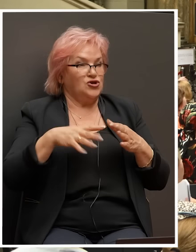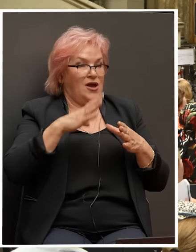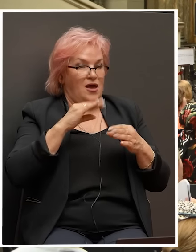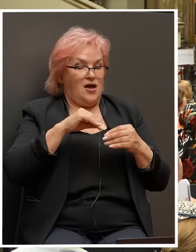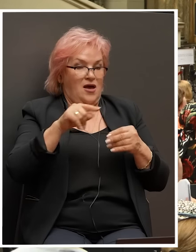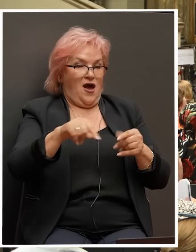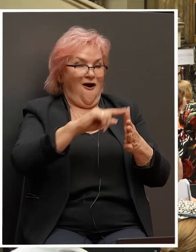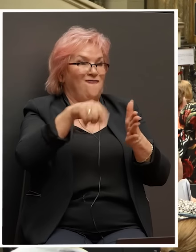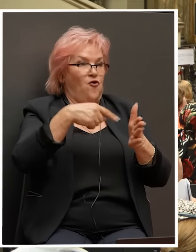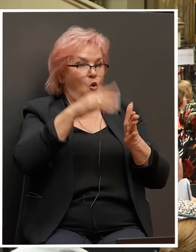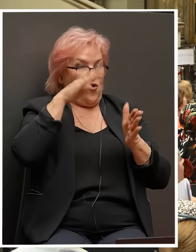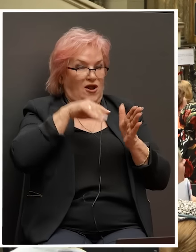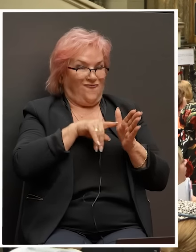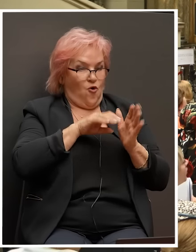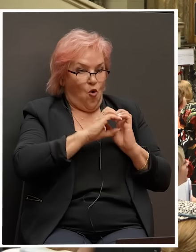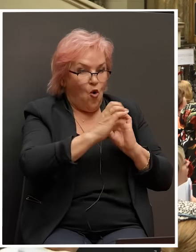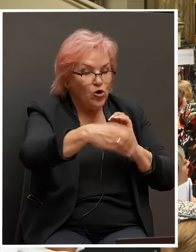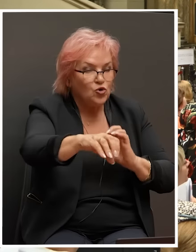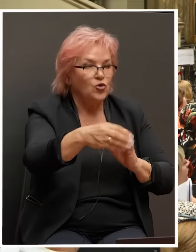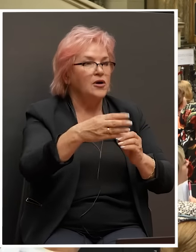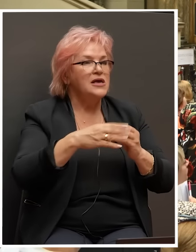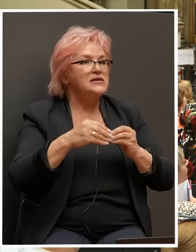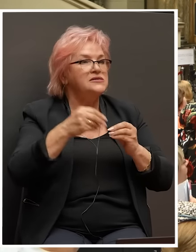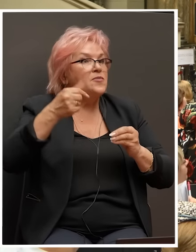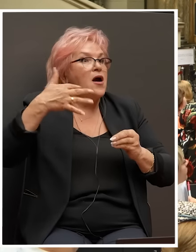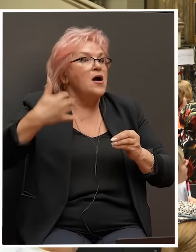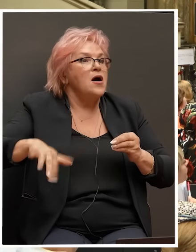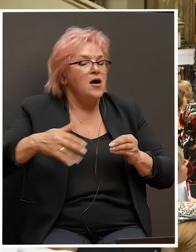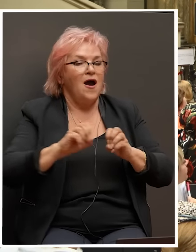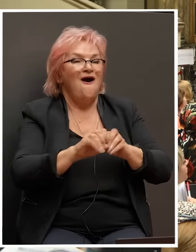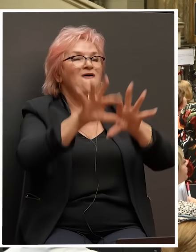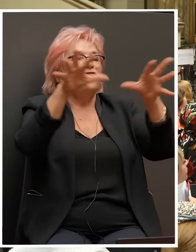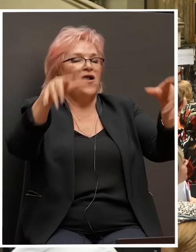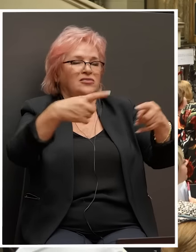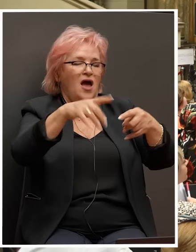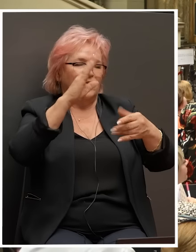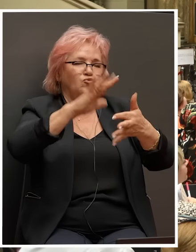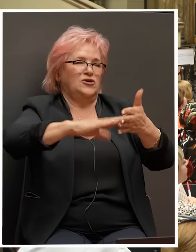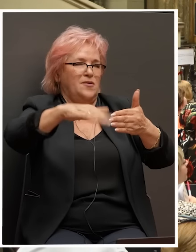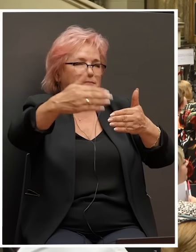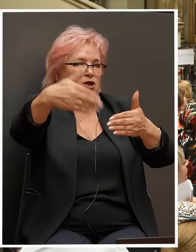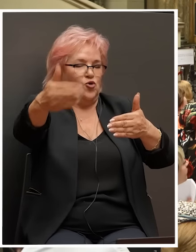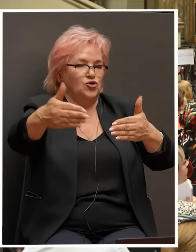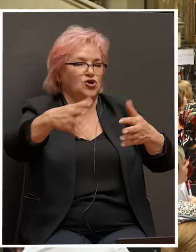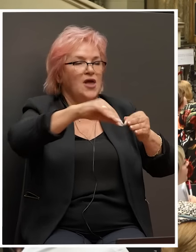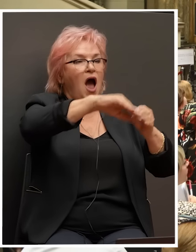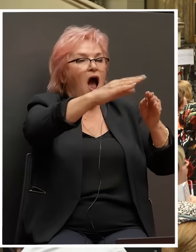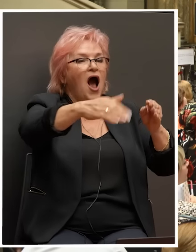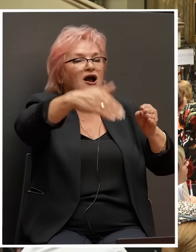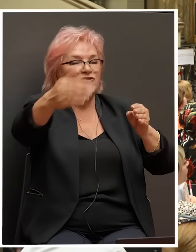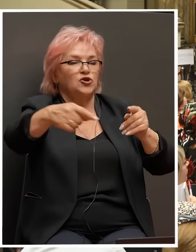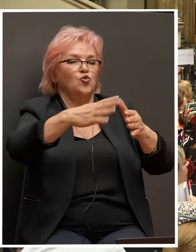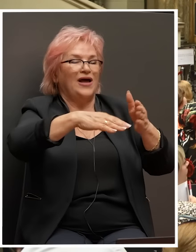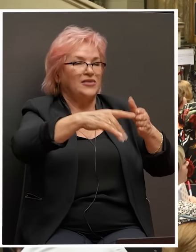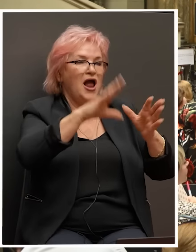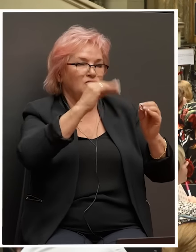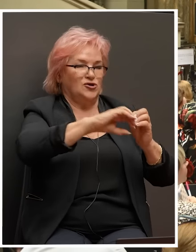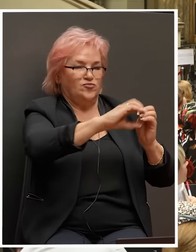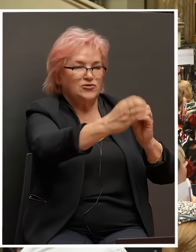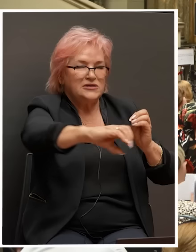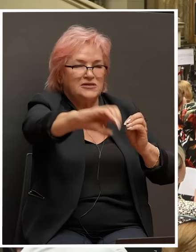в гору, а в город он повышает цену земли, фонтан Моисея потом будет продолжен. акведук будет продолжен от фонтана Моисея